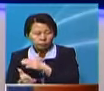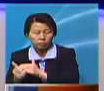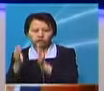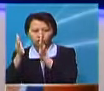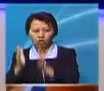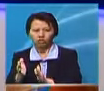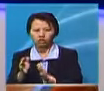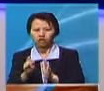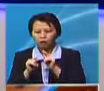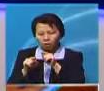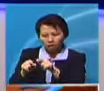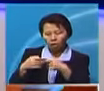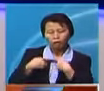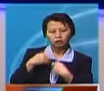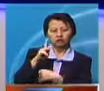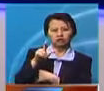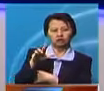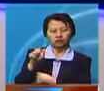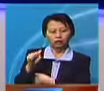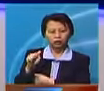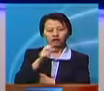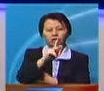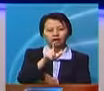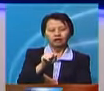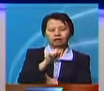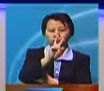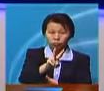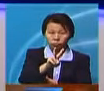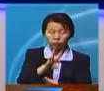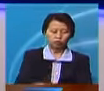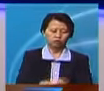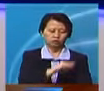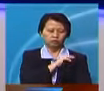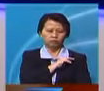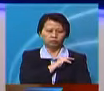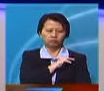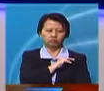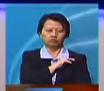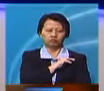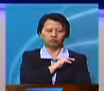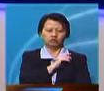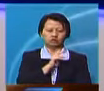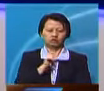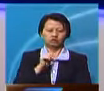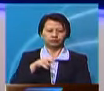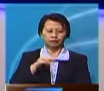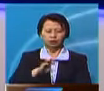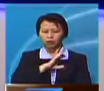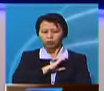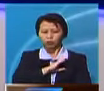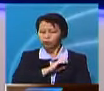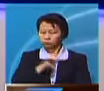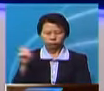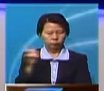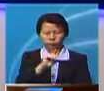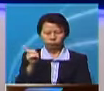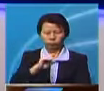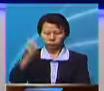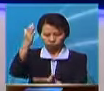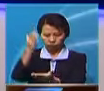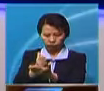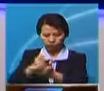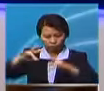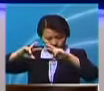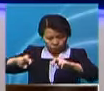manusia yang dikesan di KLIA dan KLIA2. Menterinya Datuk Seri Dr. Ahmad Zahid Hamidi menegaskan polis tidak akan sekali-kali